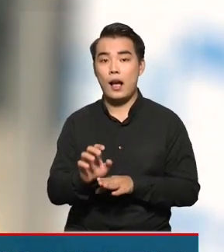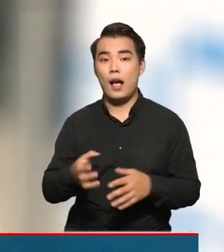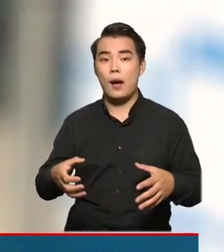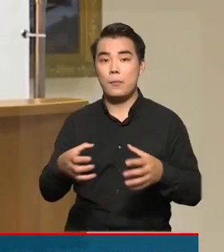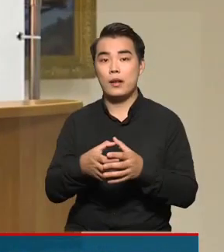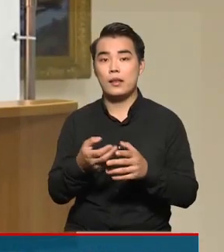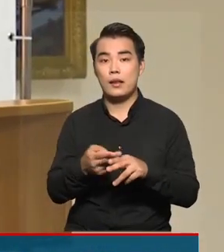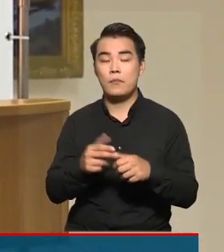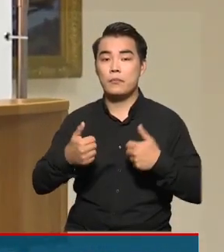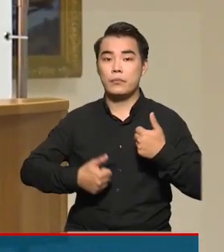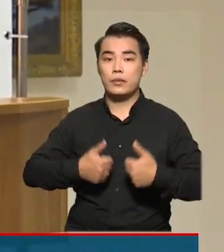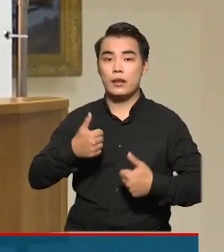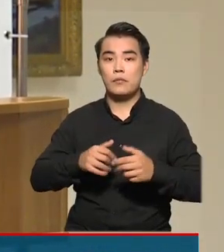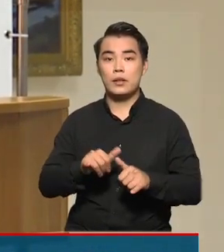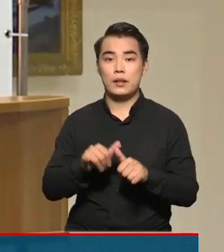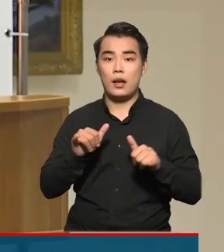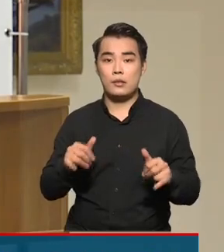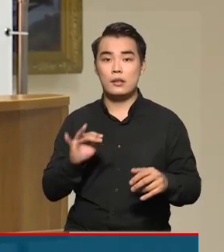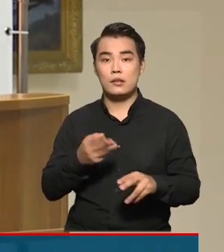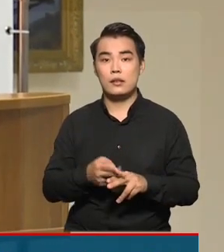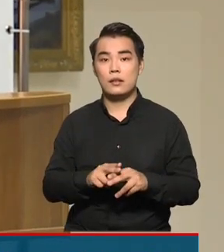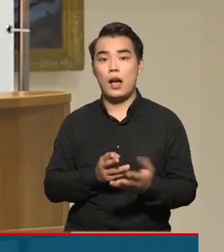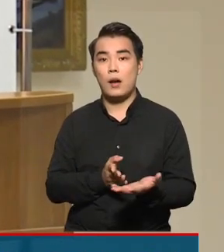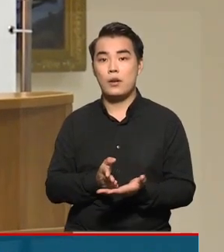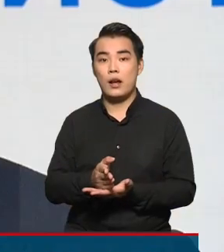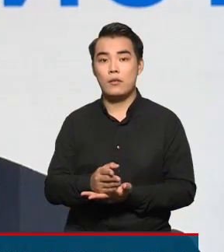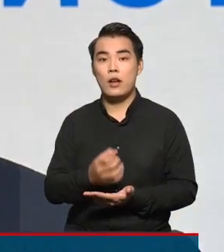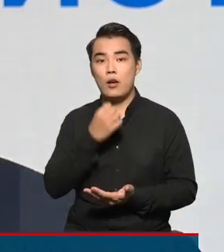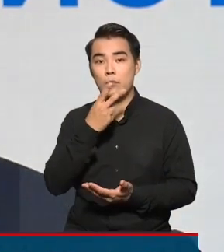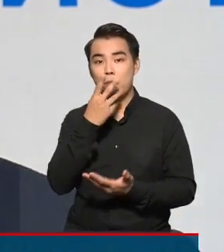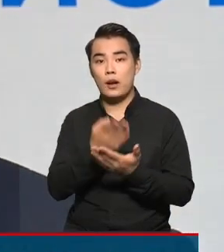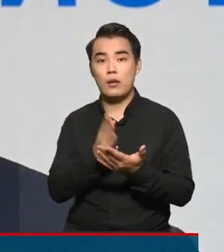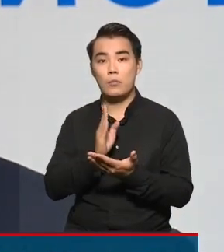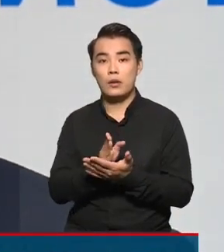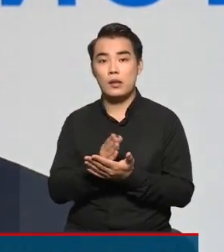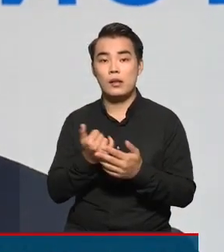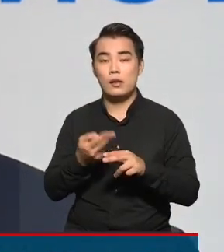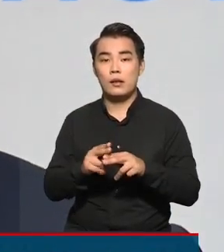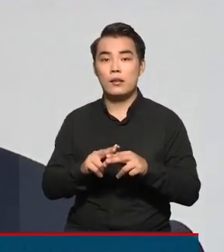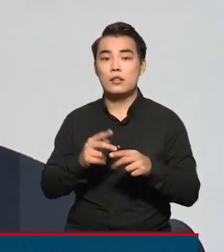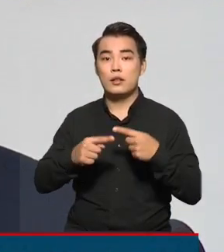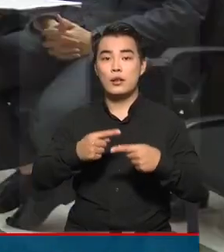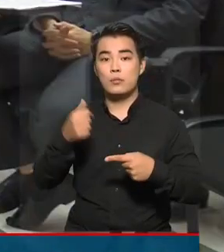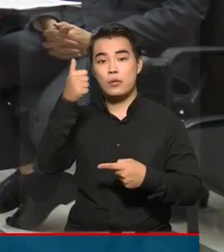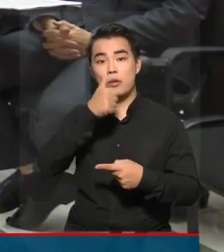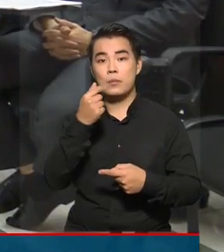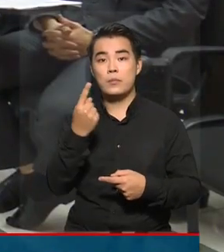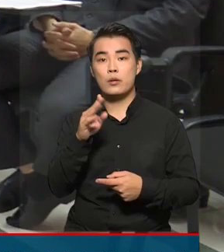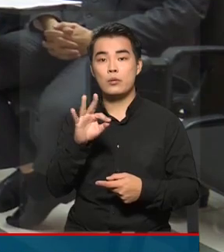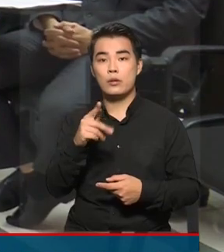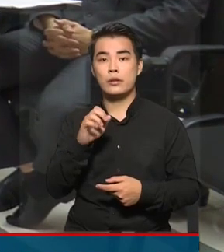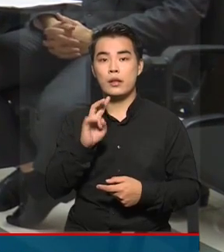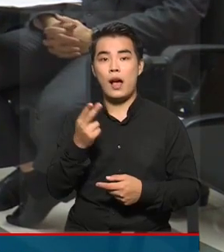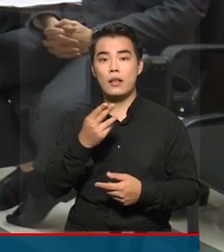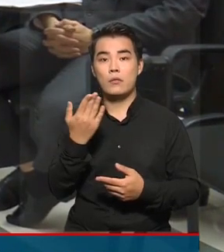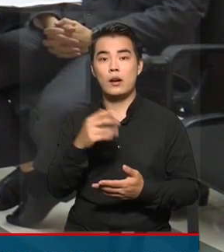арасында бәсекелестікті арттырып, саланың жақсаруына ықпал етеді. Пилоттық жоба келесі жылдың 1-90-да Астана